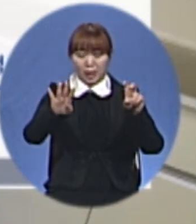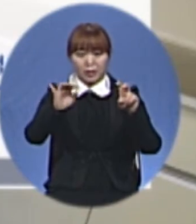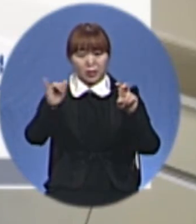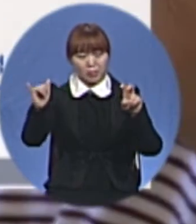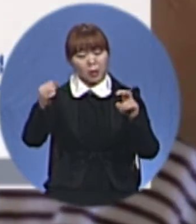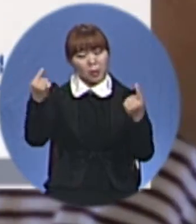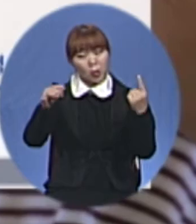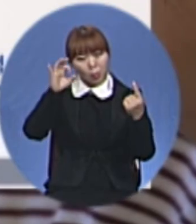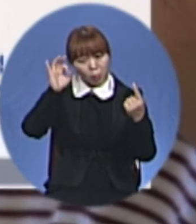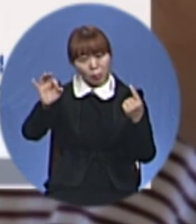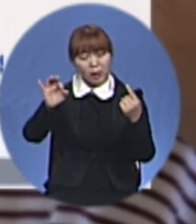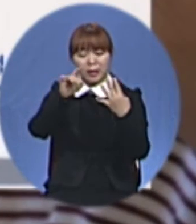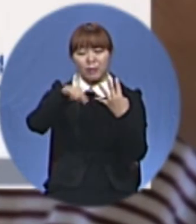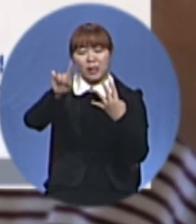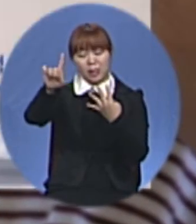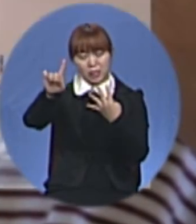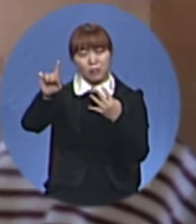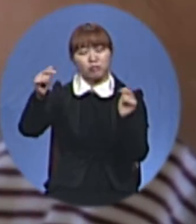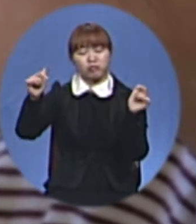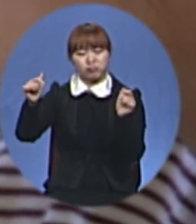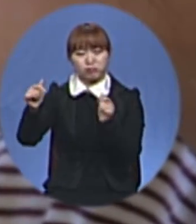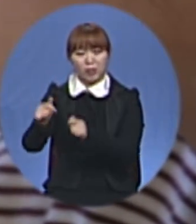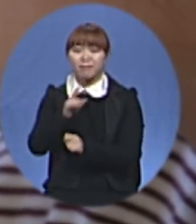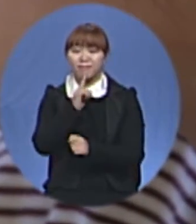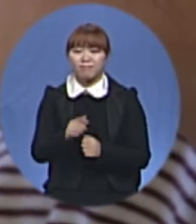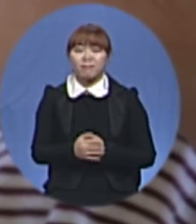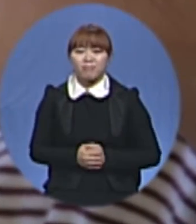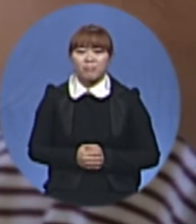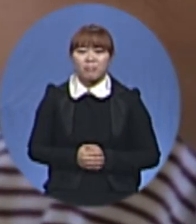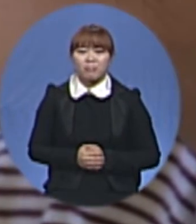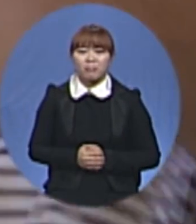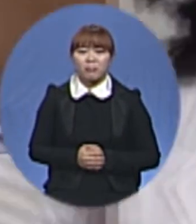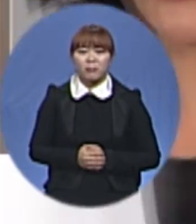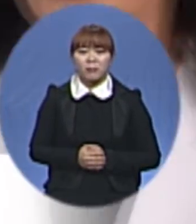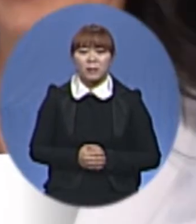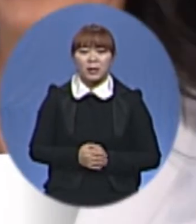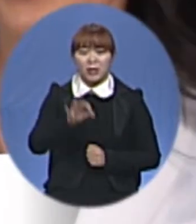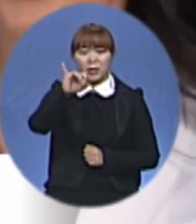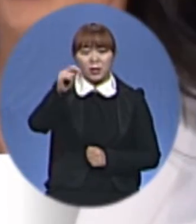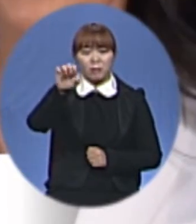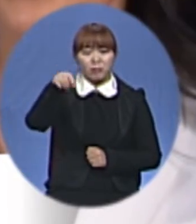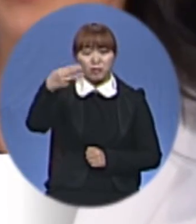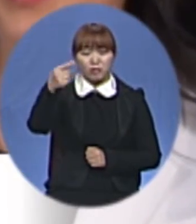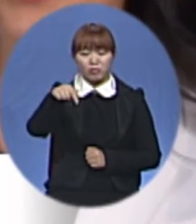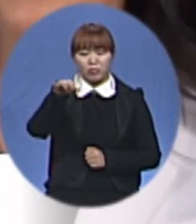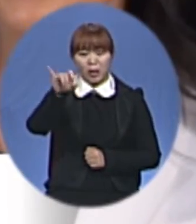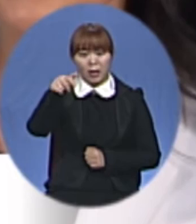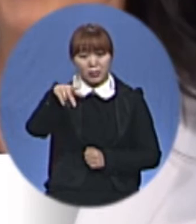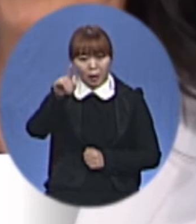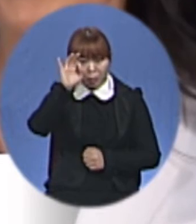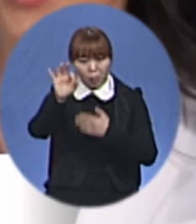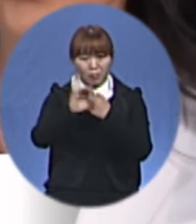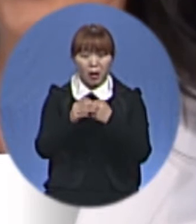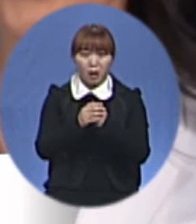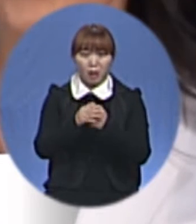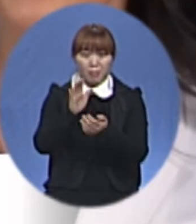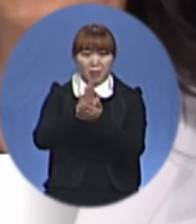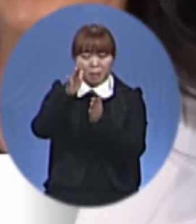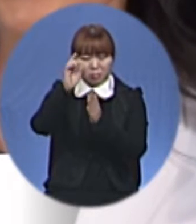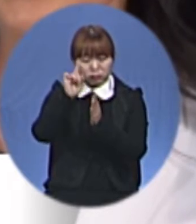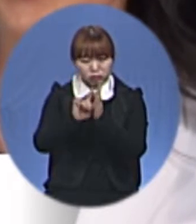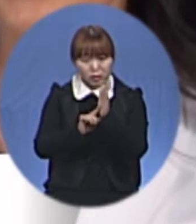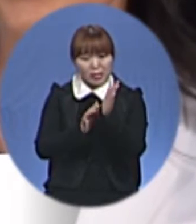것과 비교하면 4분의 1 수준으로 떨어진 것입니다. 인플루엔자로 확인되면 해열제를 먹지